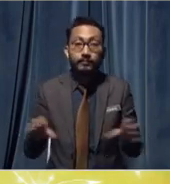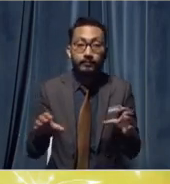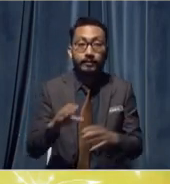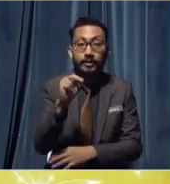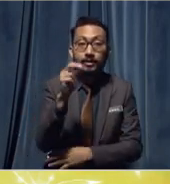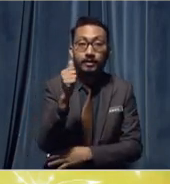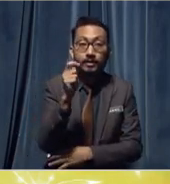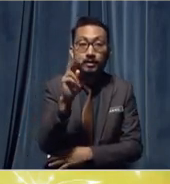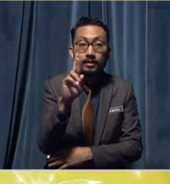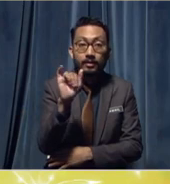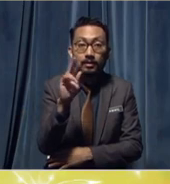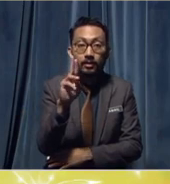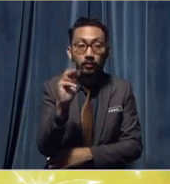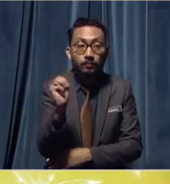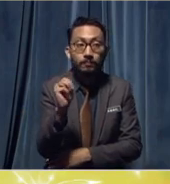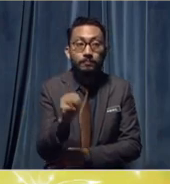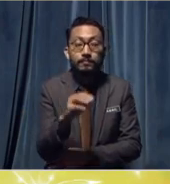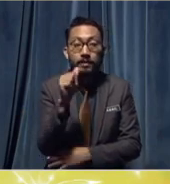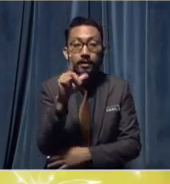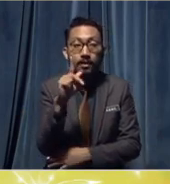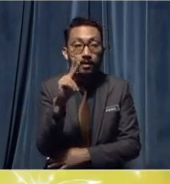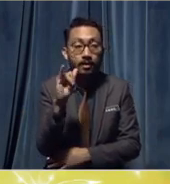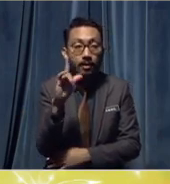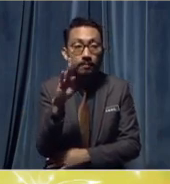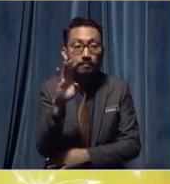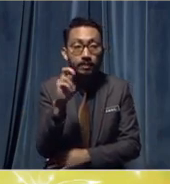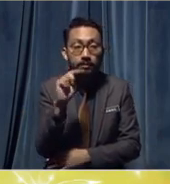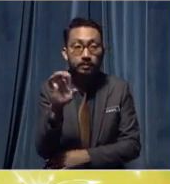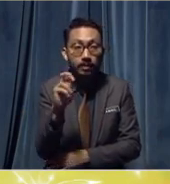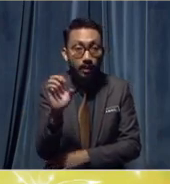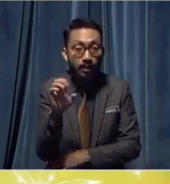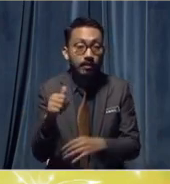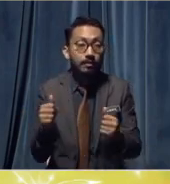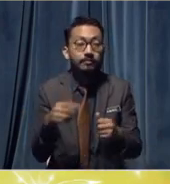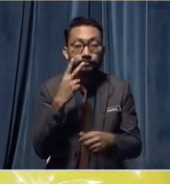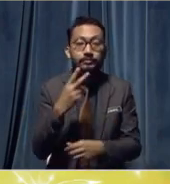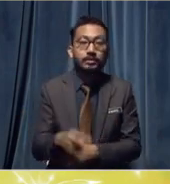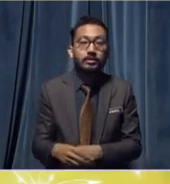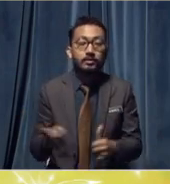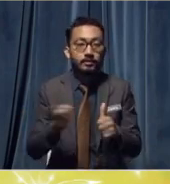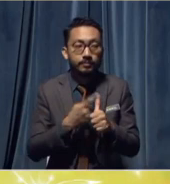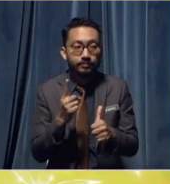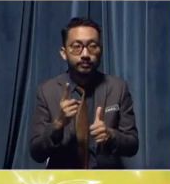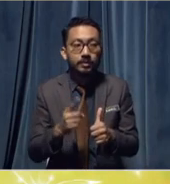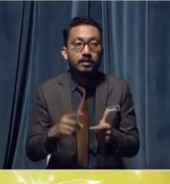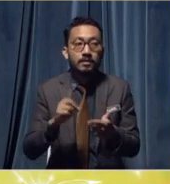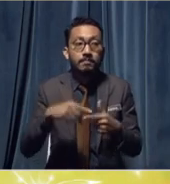menghasilkan natrium alkil benzina sulfonat, iaitu